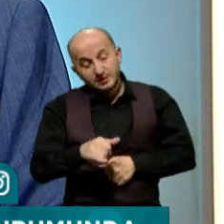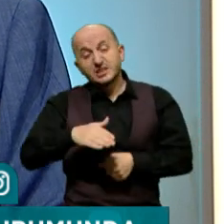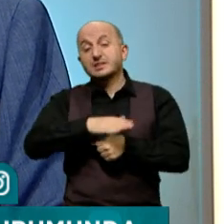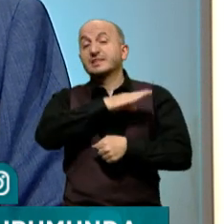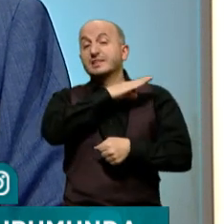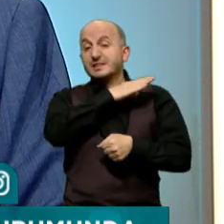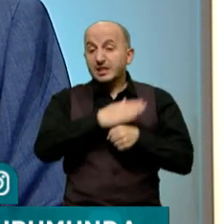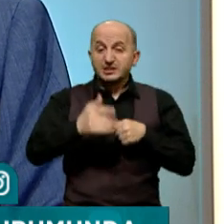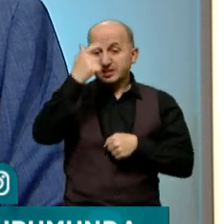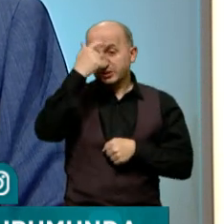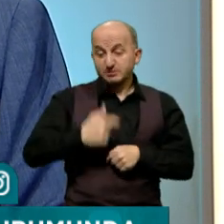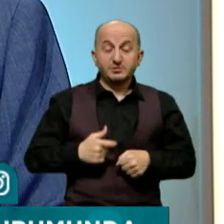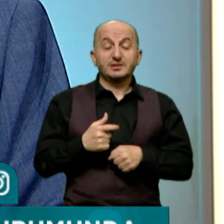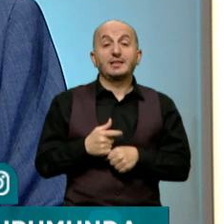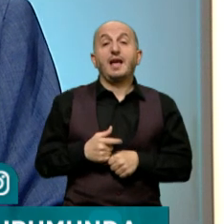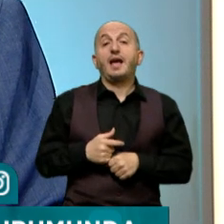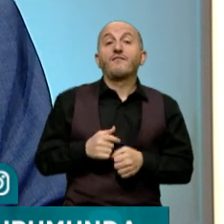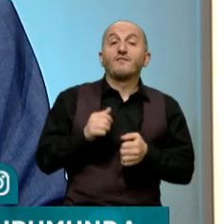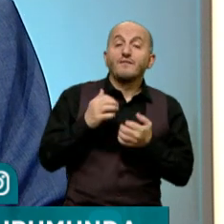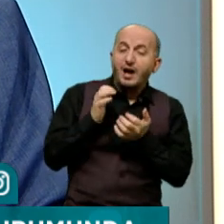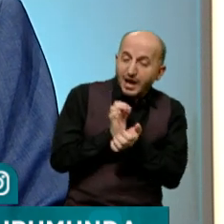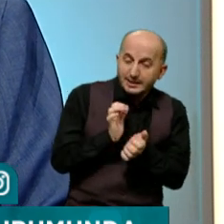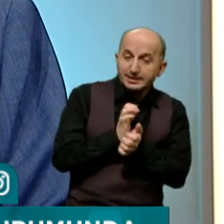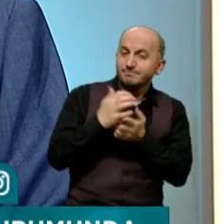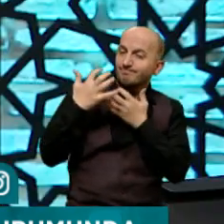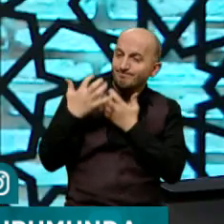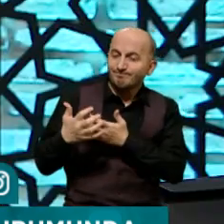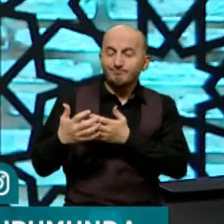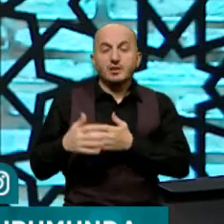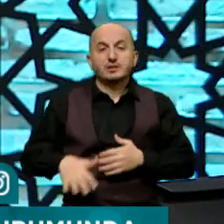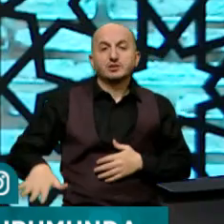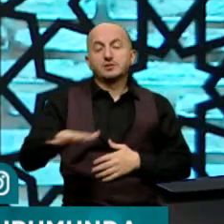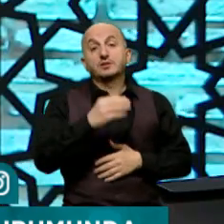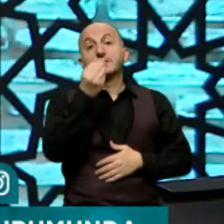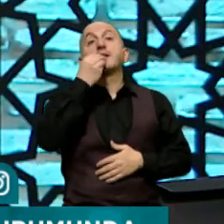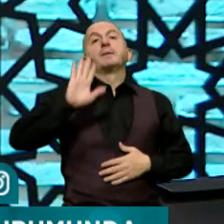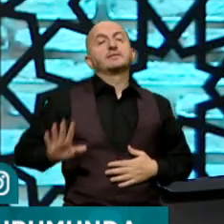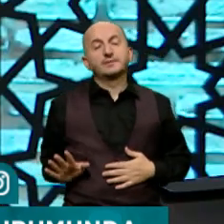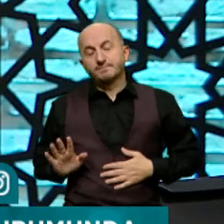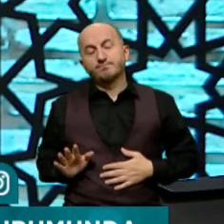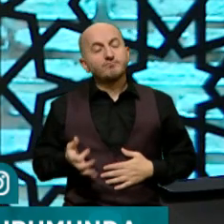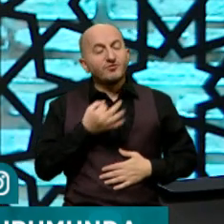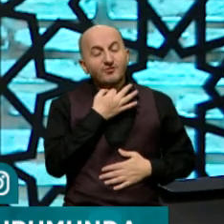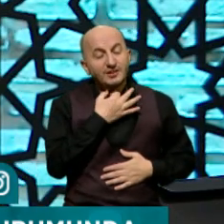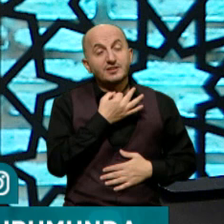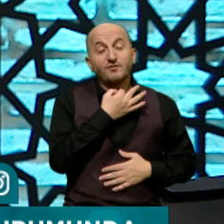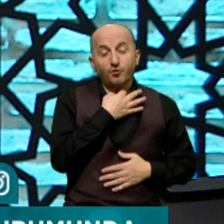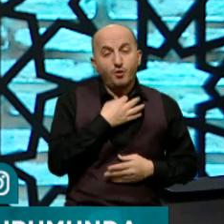Kesen kimse ve kesenin bakmakla yükümlü olduğu kişiler ondan yiyemez. Fakir